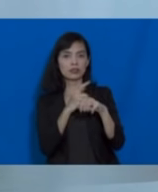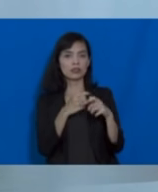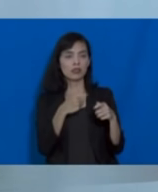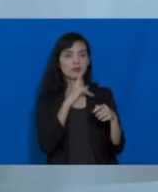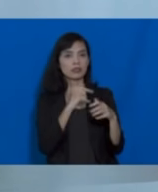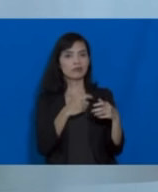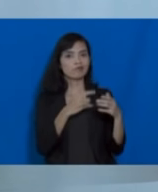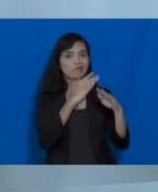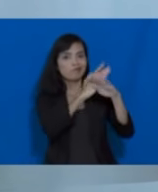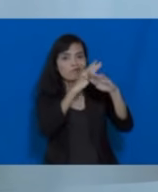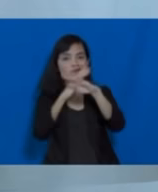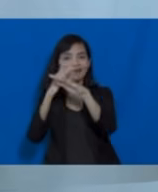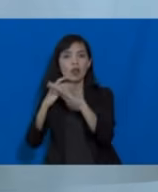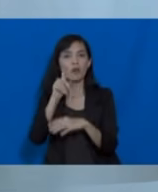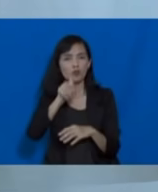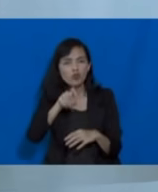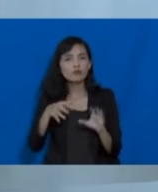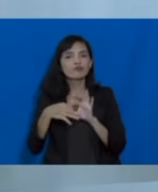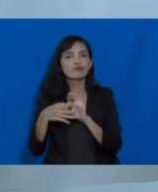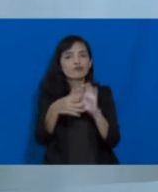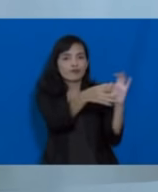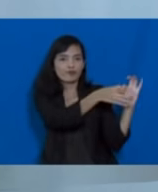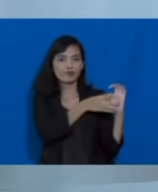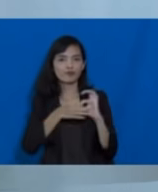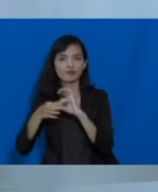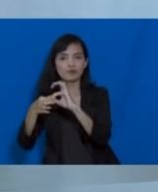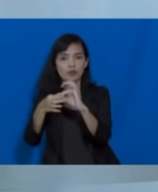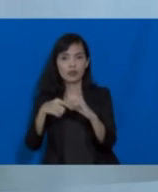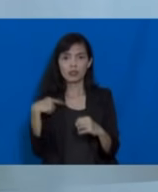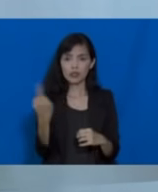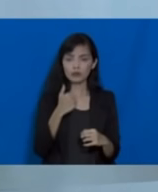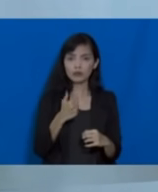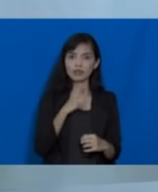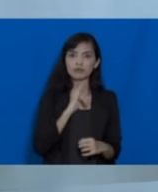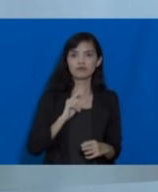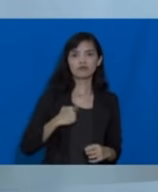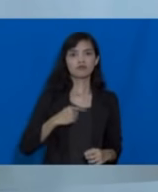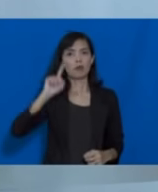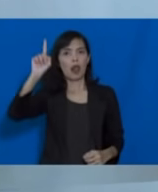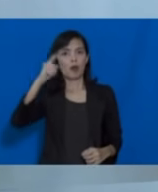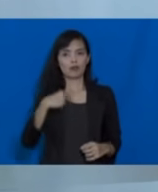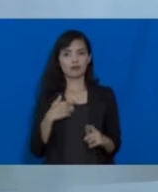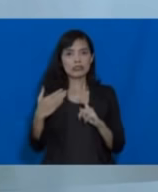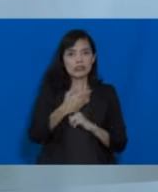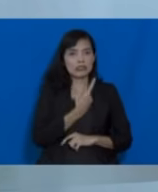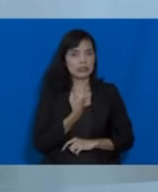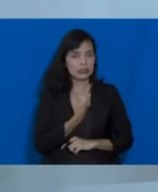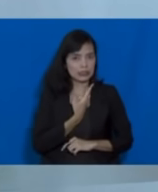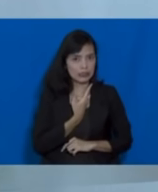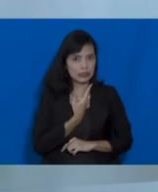penting kita bisa menjadi pahlawan untuk melindungi diri kita sendiri